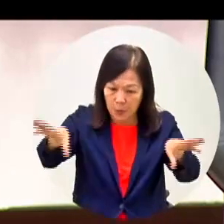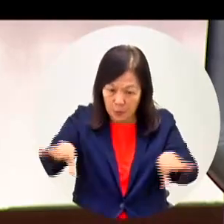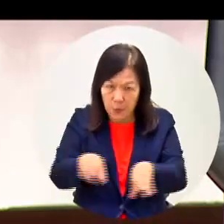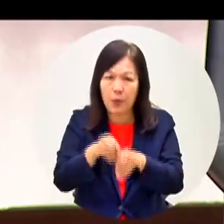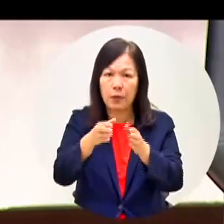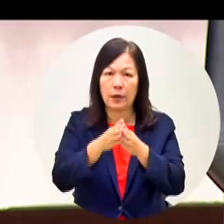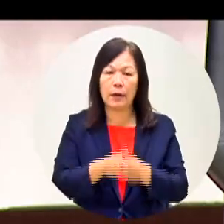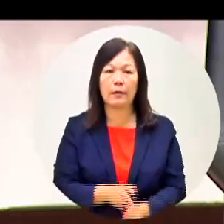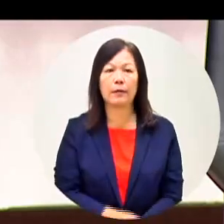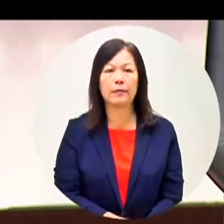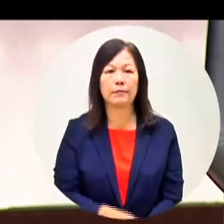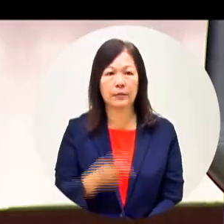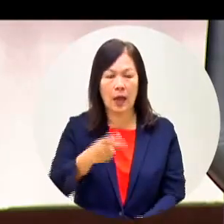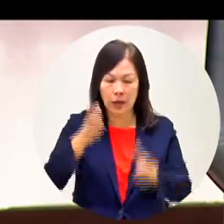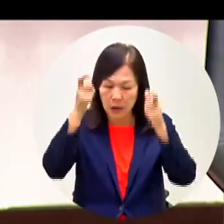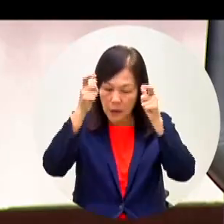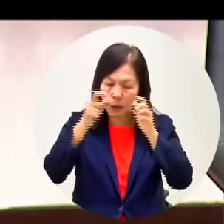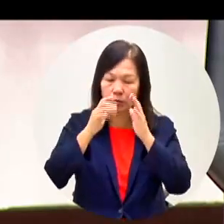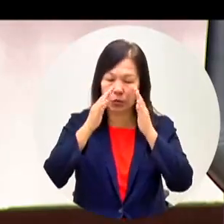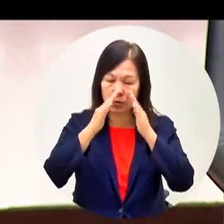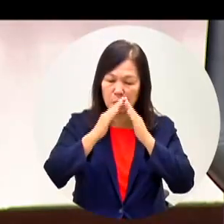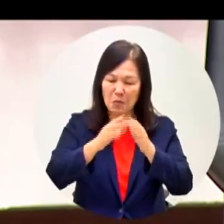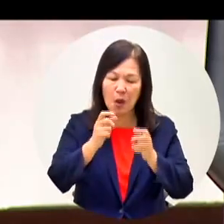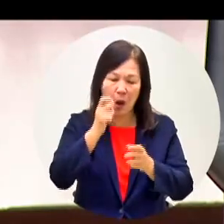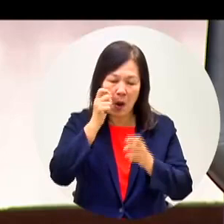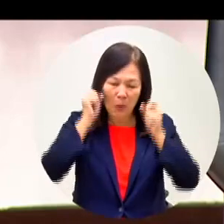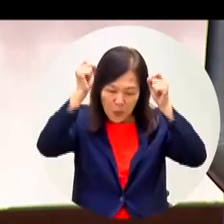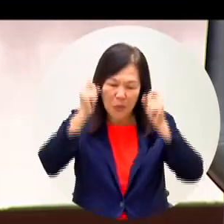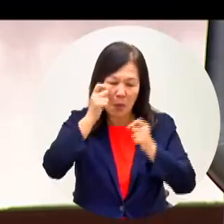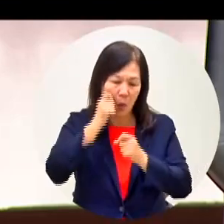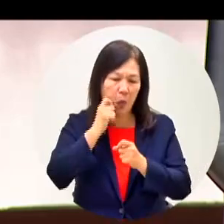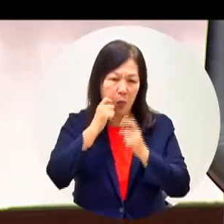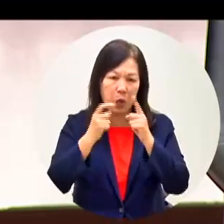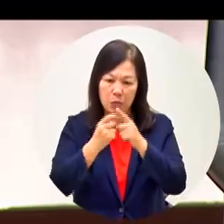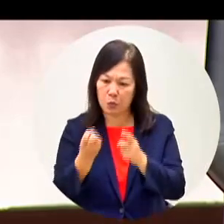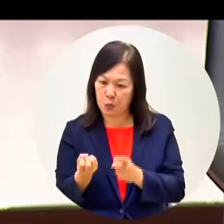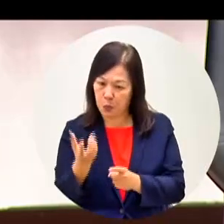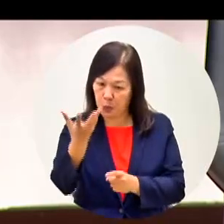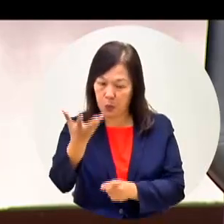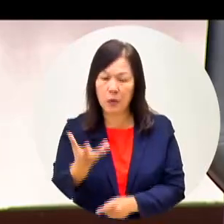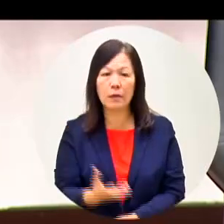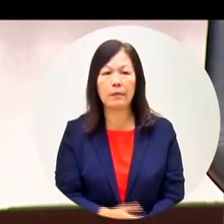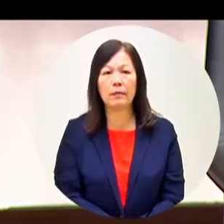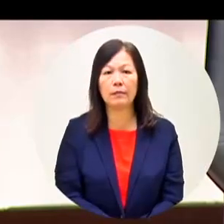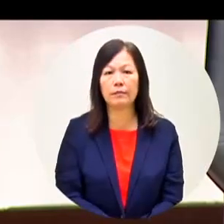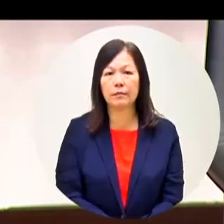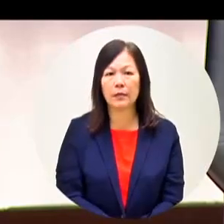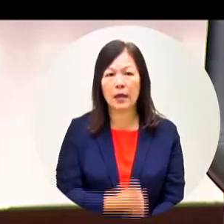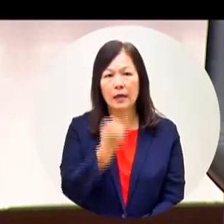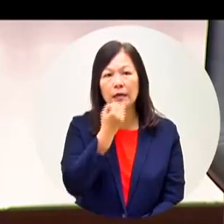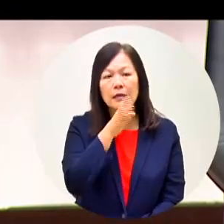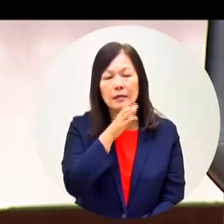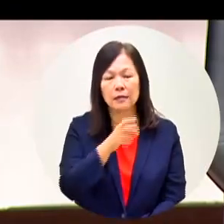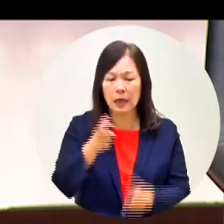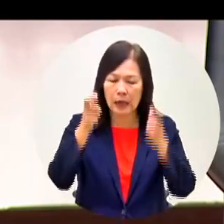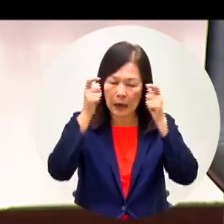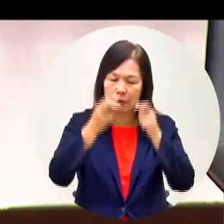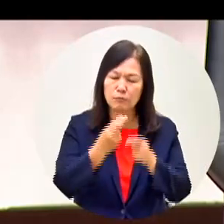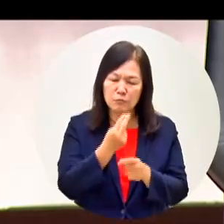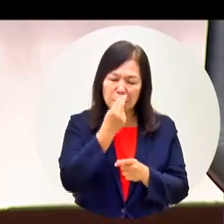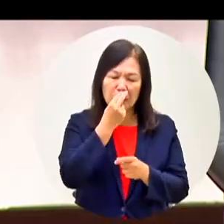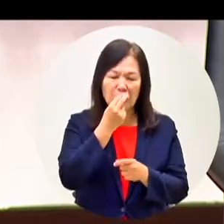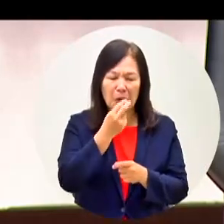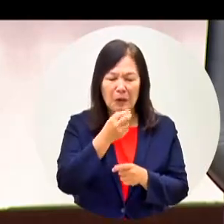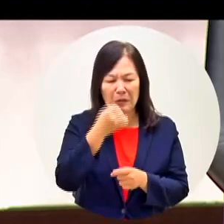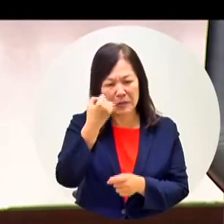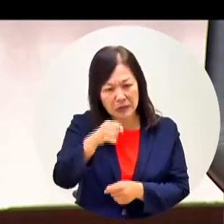运动的人非常的多，但是高雄空气品质不佳，高雄天气太炎热，很